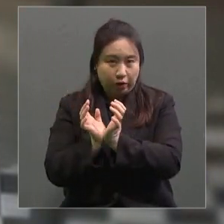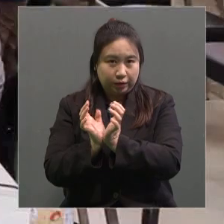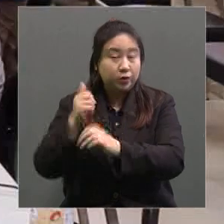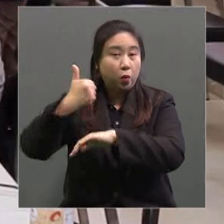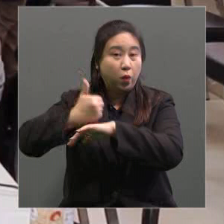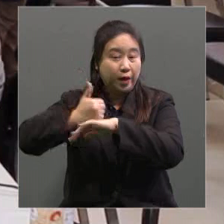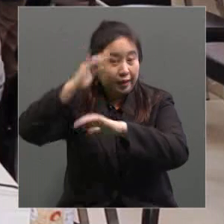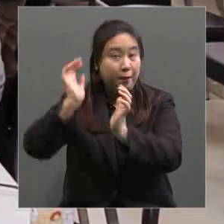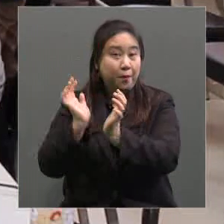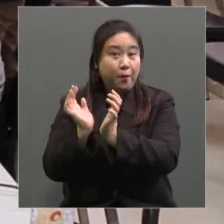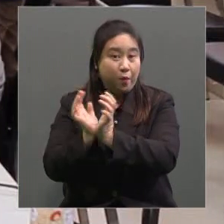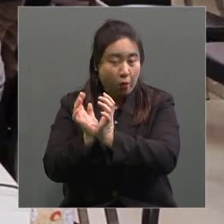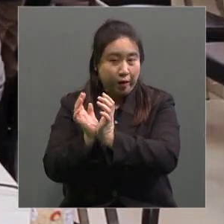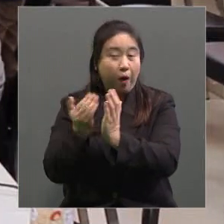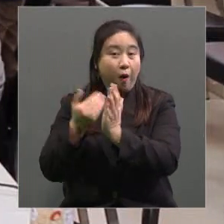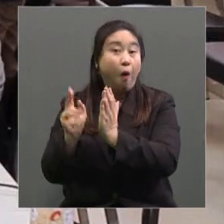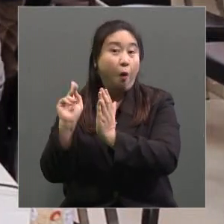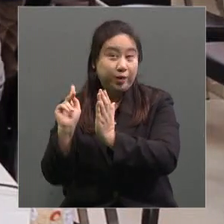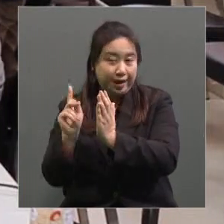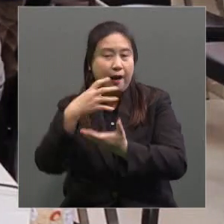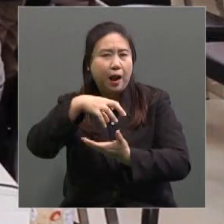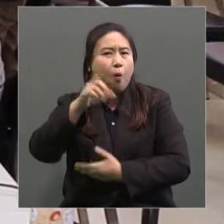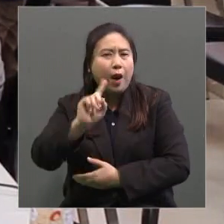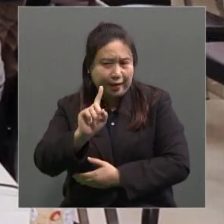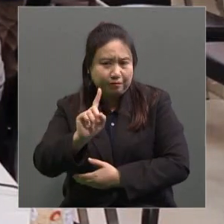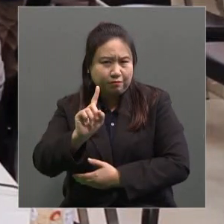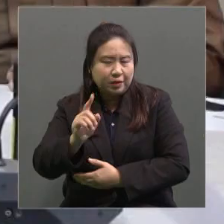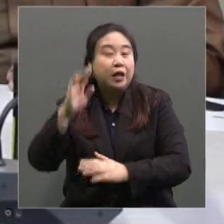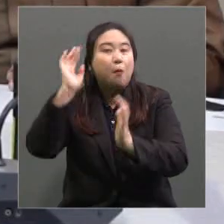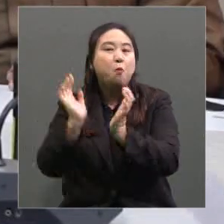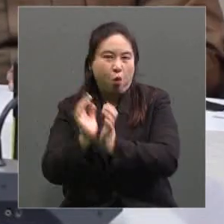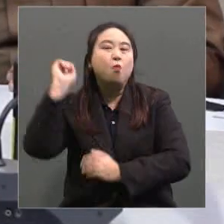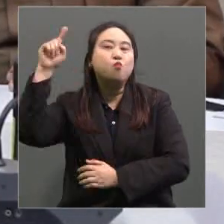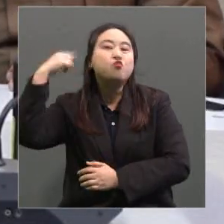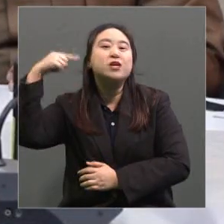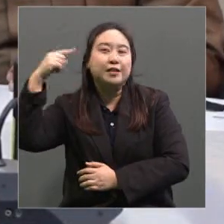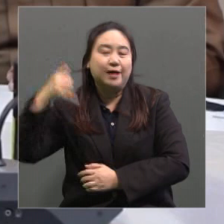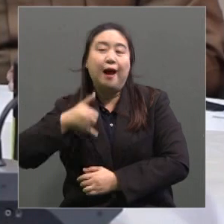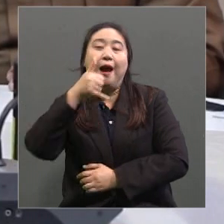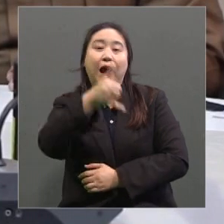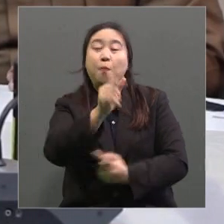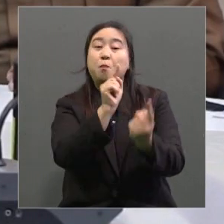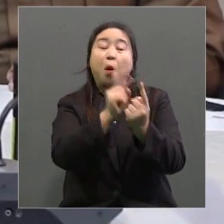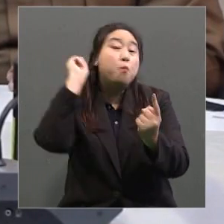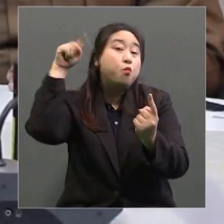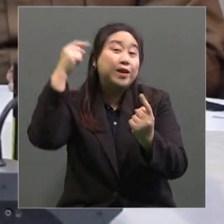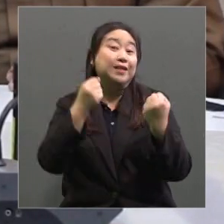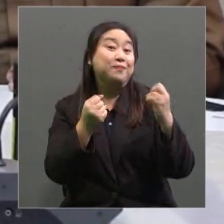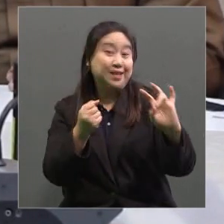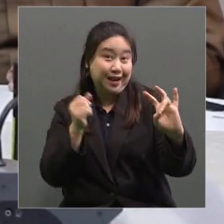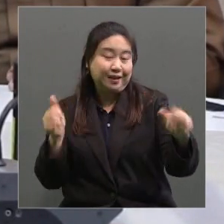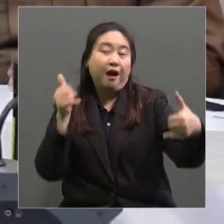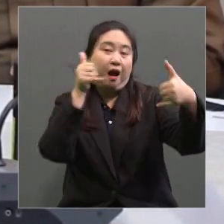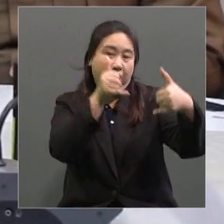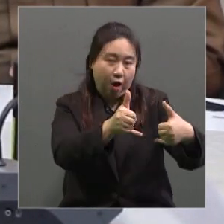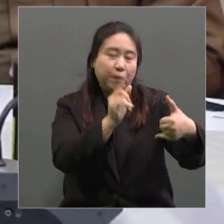ผู้กำกับการสถานีตำรวจภูธรเมืองขอนแก่นบอกว่าพนักงานสอบสวนหญิงเข้าไปสอบสวนเยาวชนในเบื้องต้นนะ